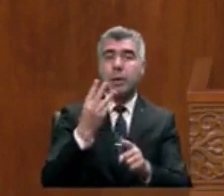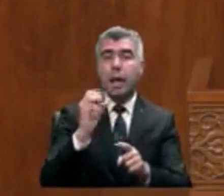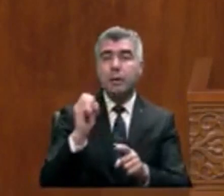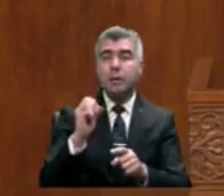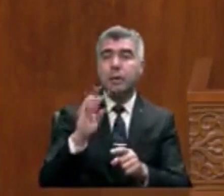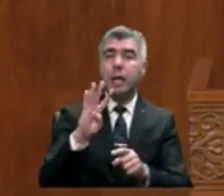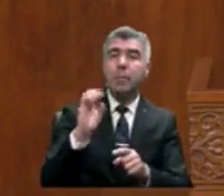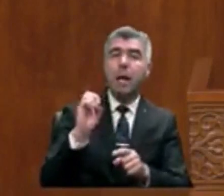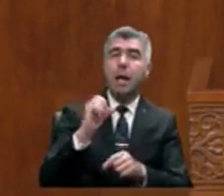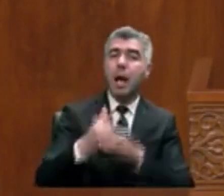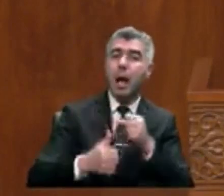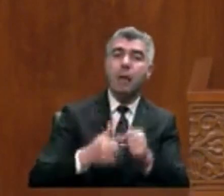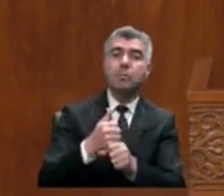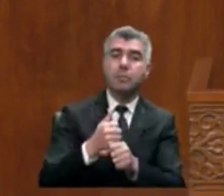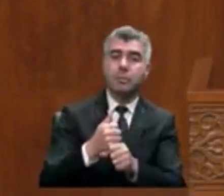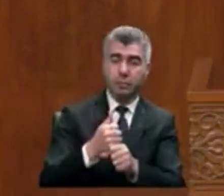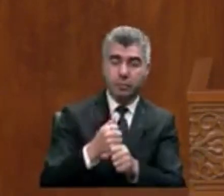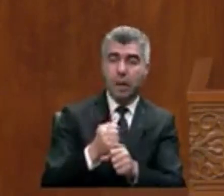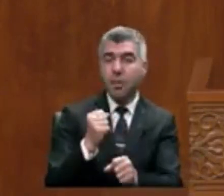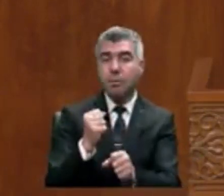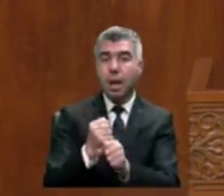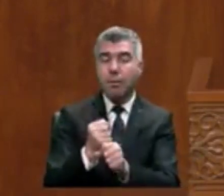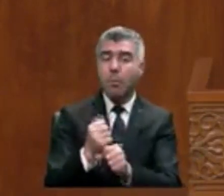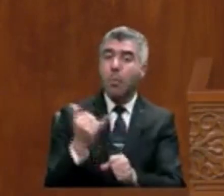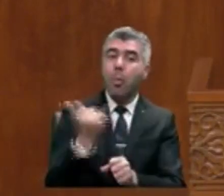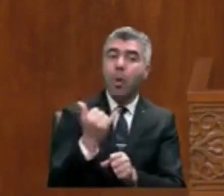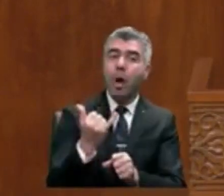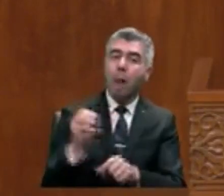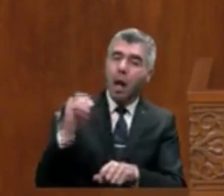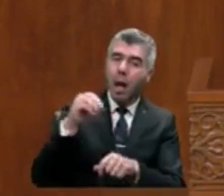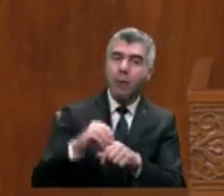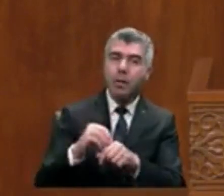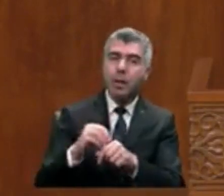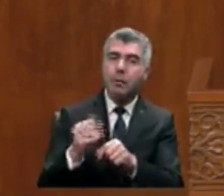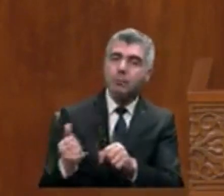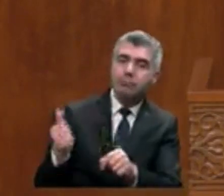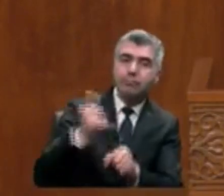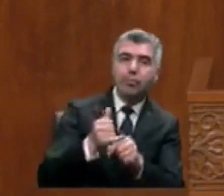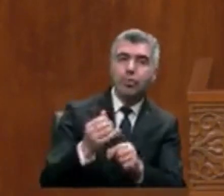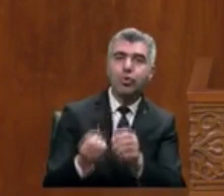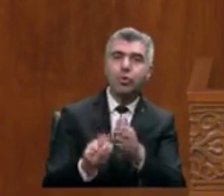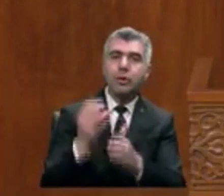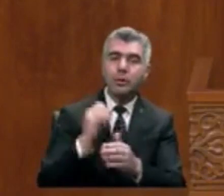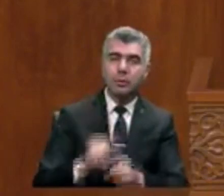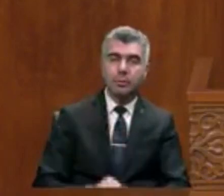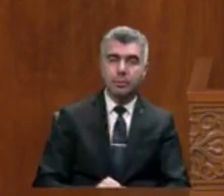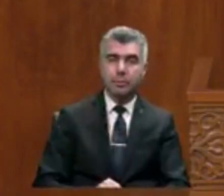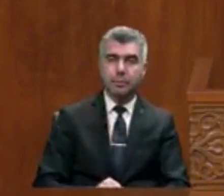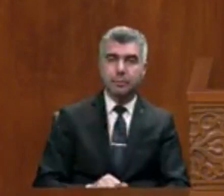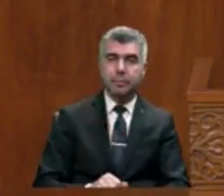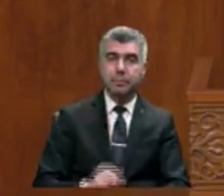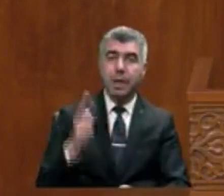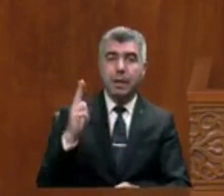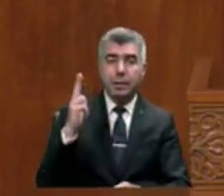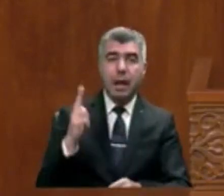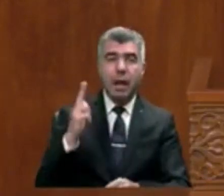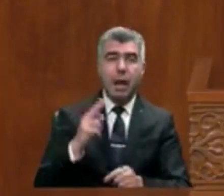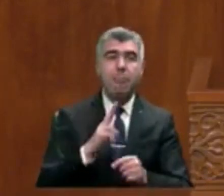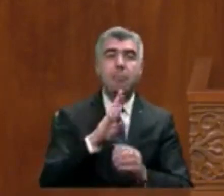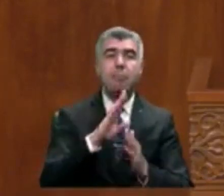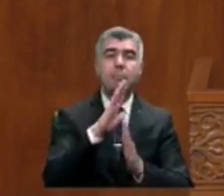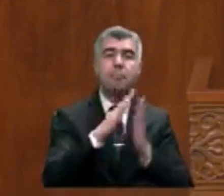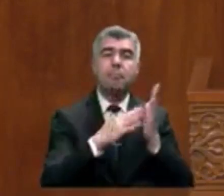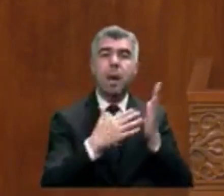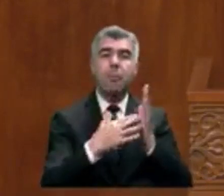40 عام خص نعوضهم احسن تعويض طلقنا هذا البرنامج لاول مره في تاريخ